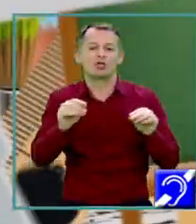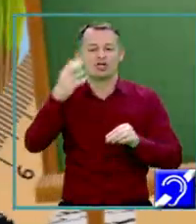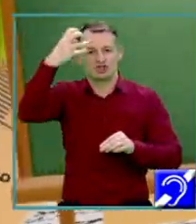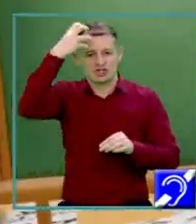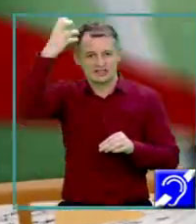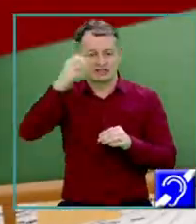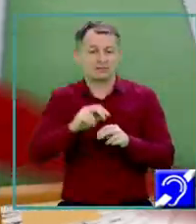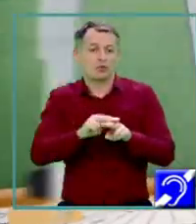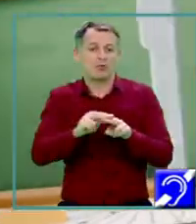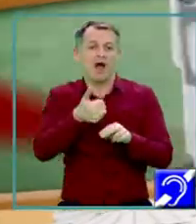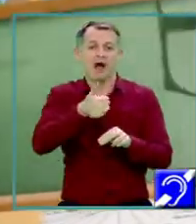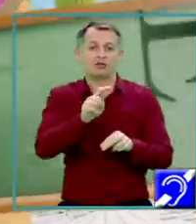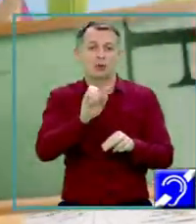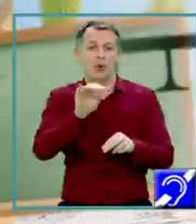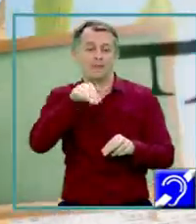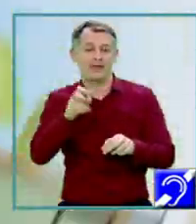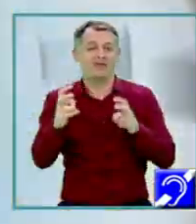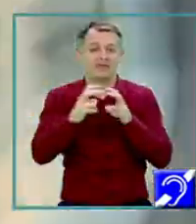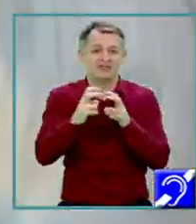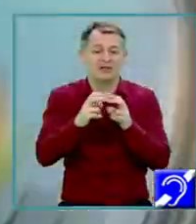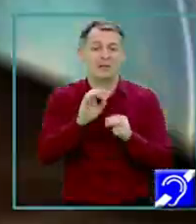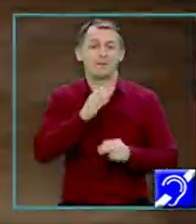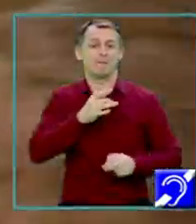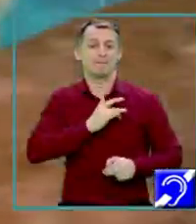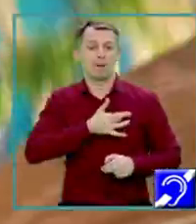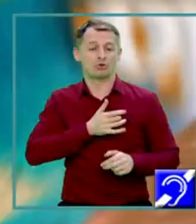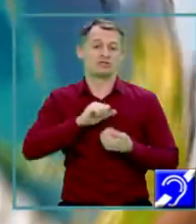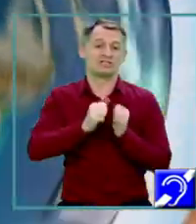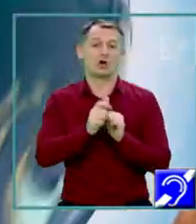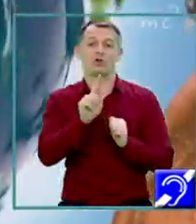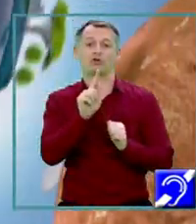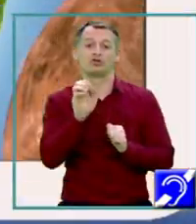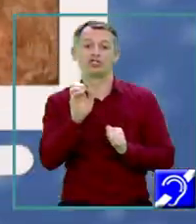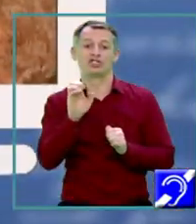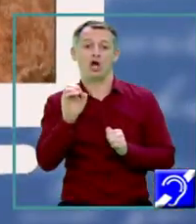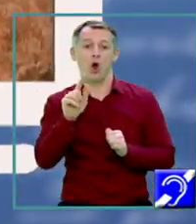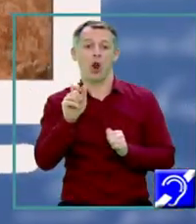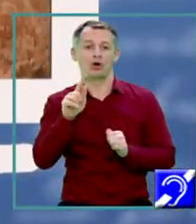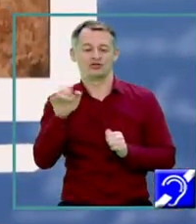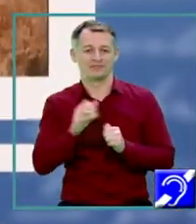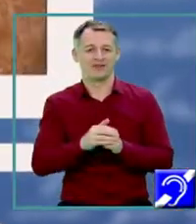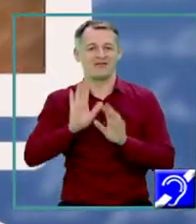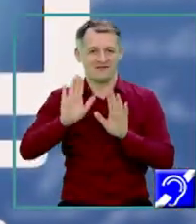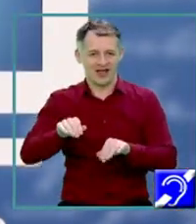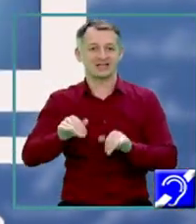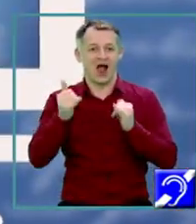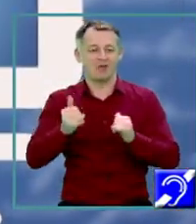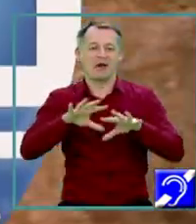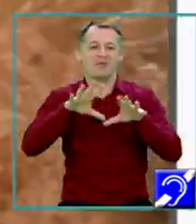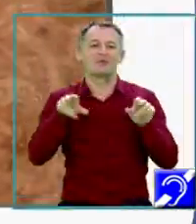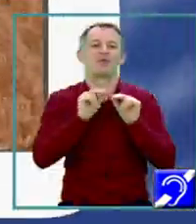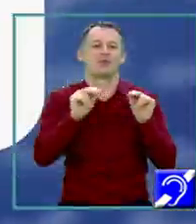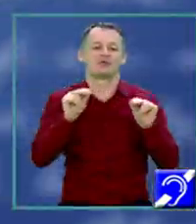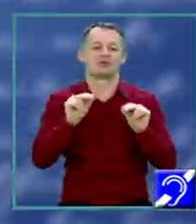științe, precum astronomie, fizică, biologie și geologie. Vă las acum în compania profesorului. Spor la treabă!